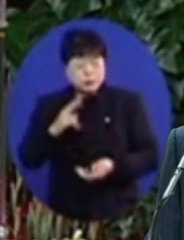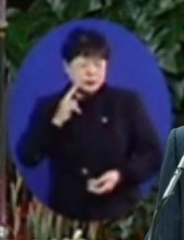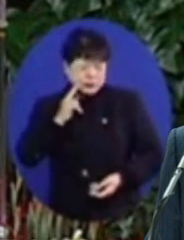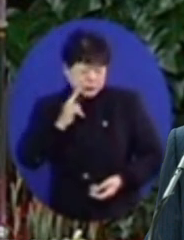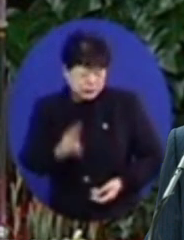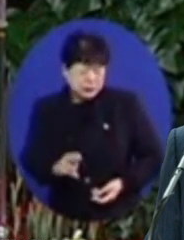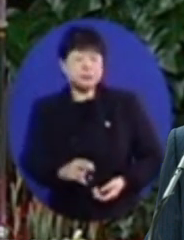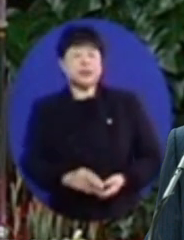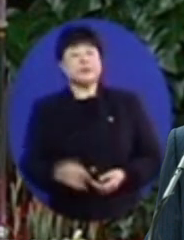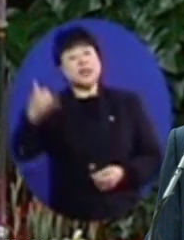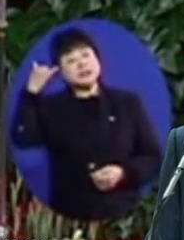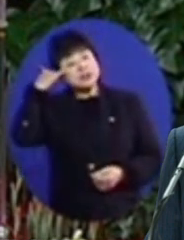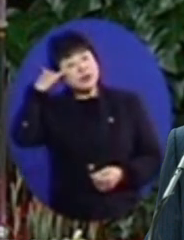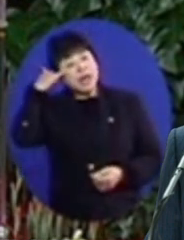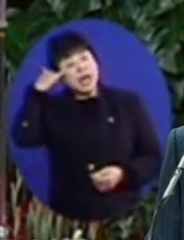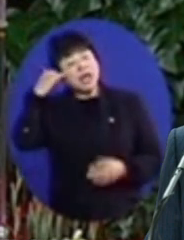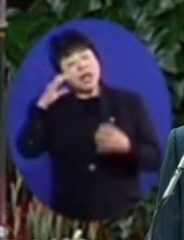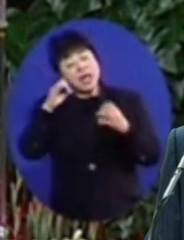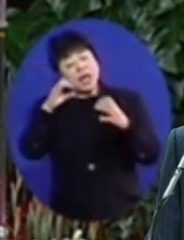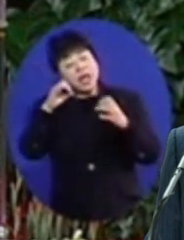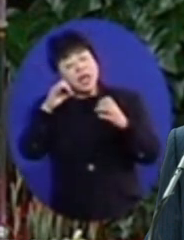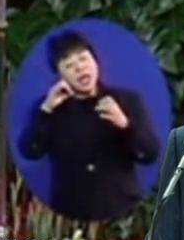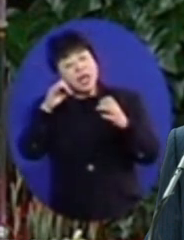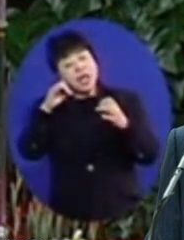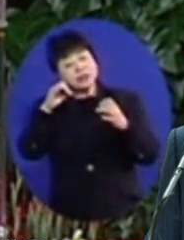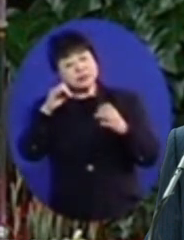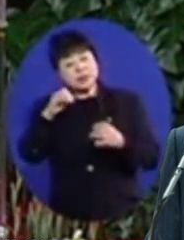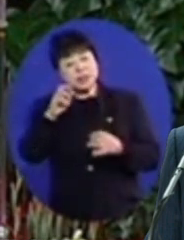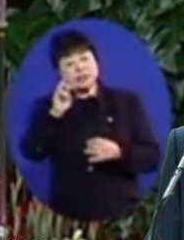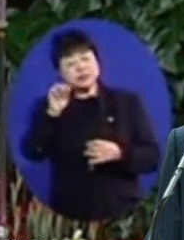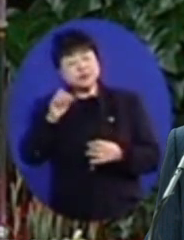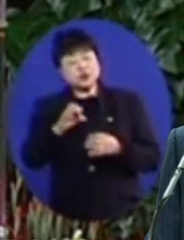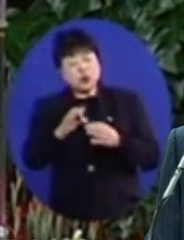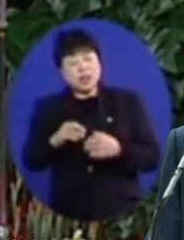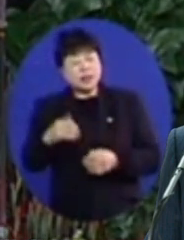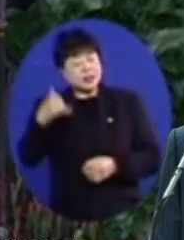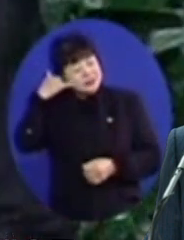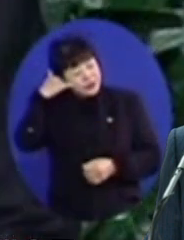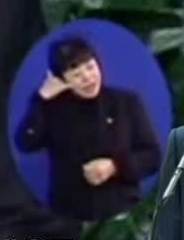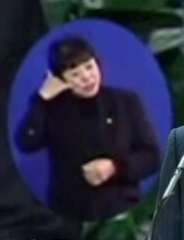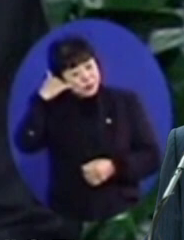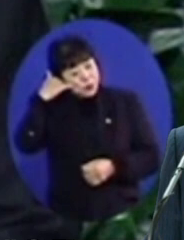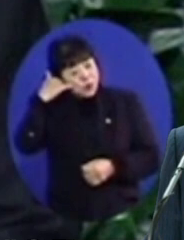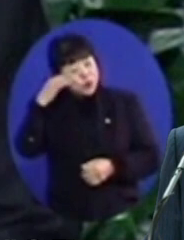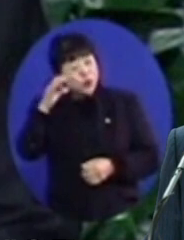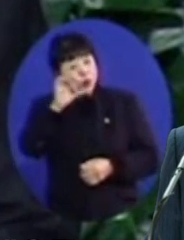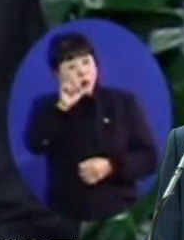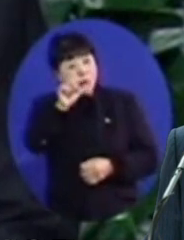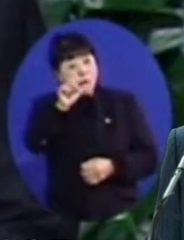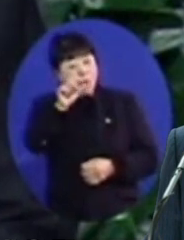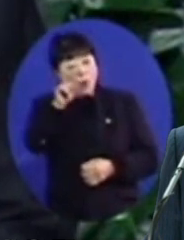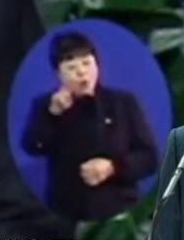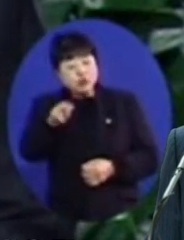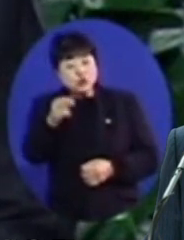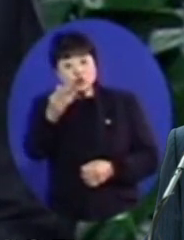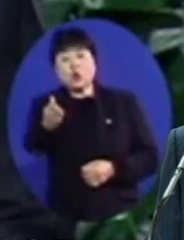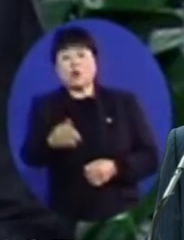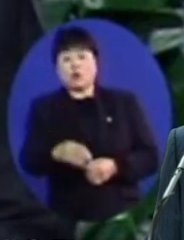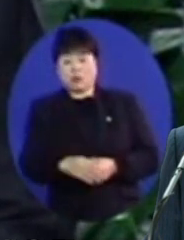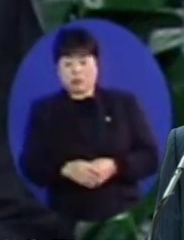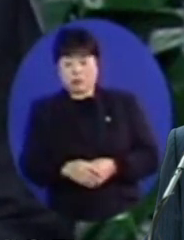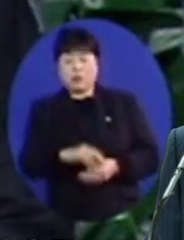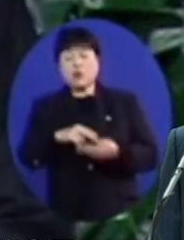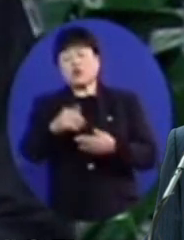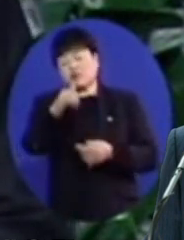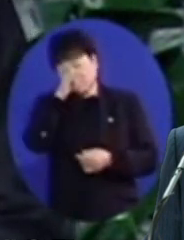나에게 30분만 전화해서 일방적으로 이야기만 해주면 돈 5불 들이겠다는 것입니다 죄와 미움이